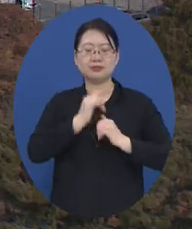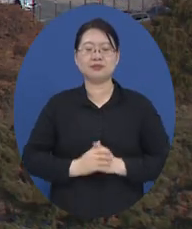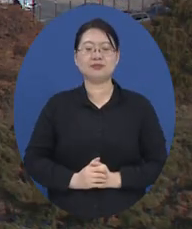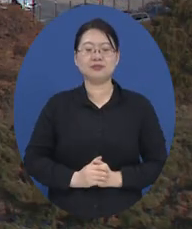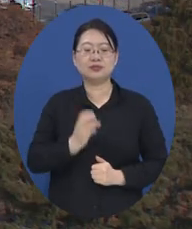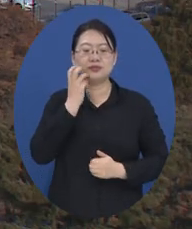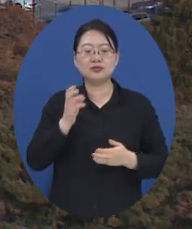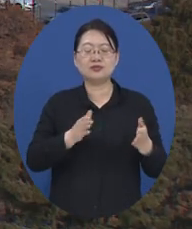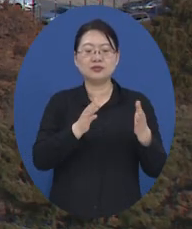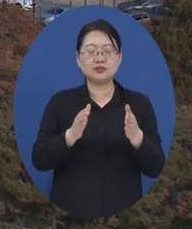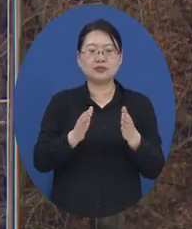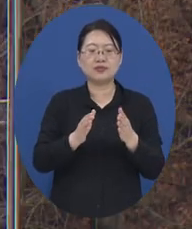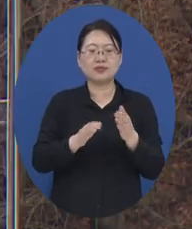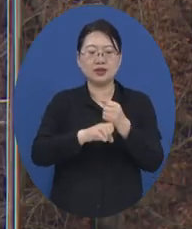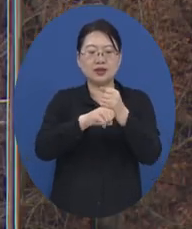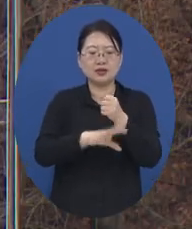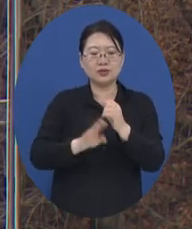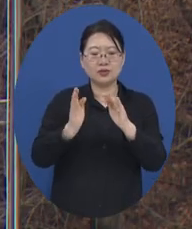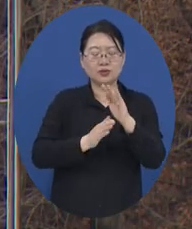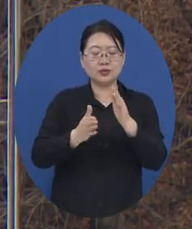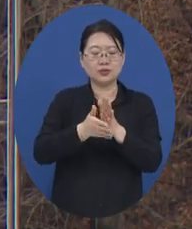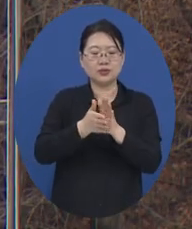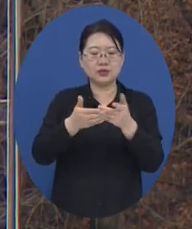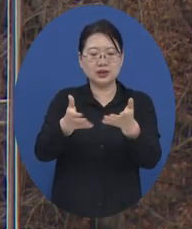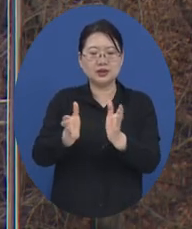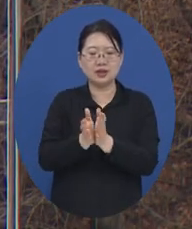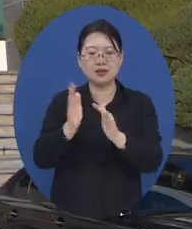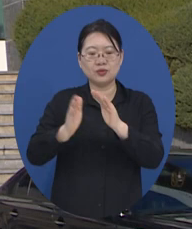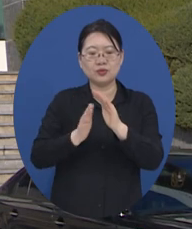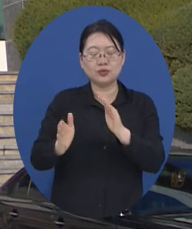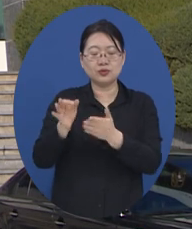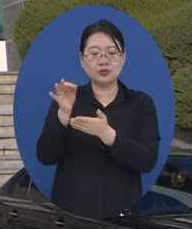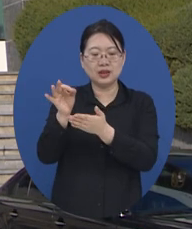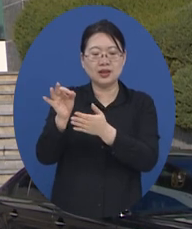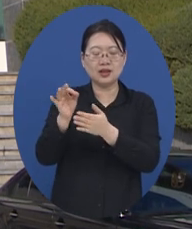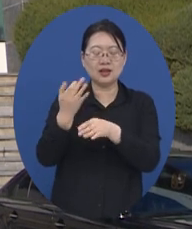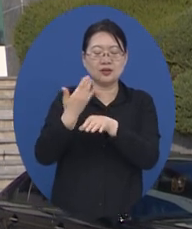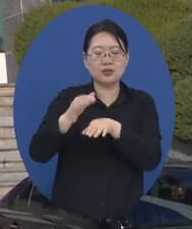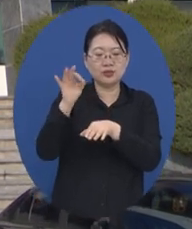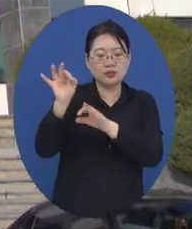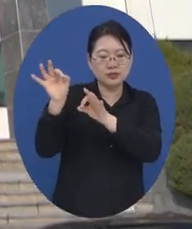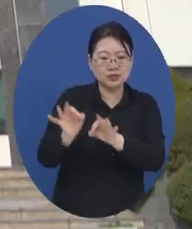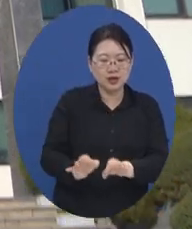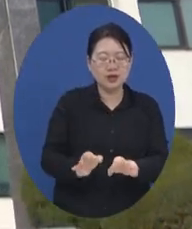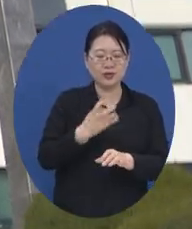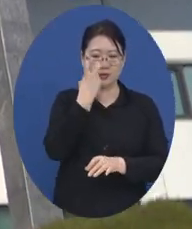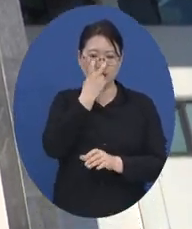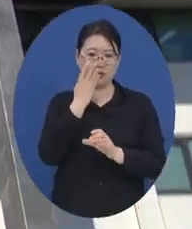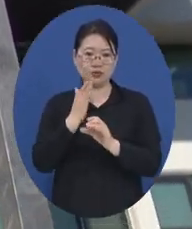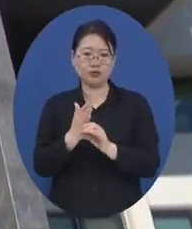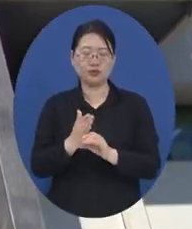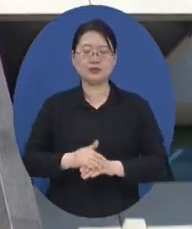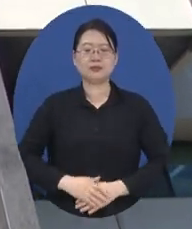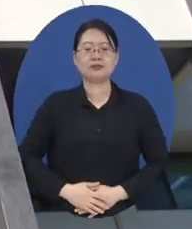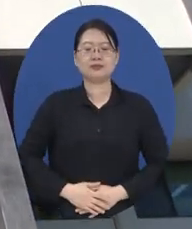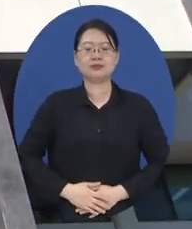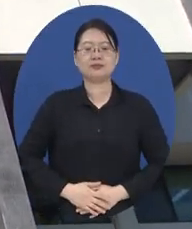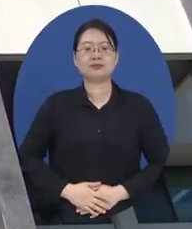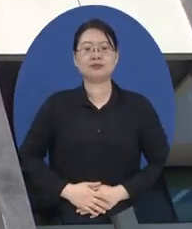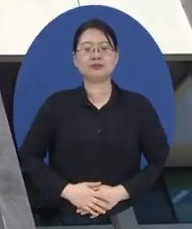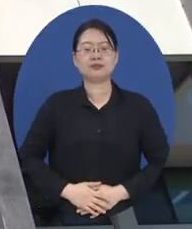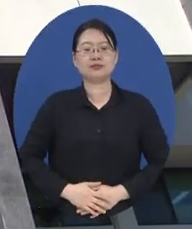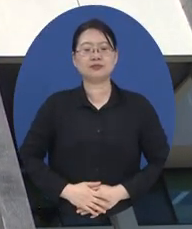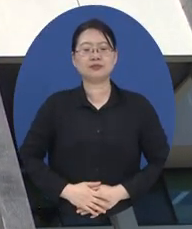경기도는 산하 공공기관이 나두 공유 자산 의 임대료 인하 를 검토 중입니다 경기 줄 tv 김태 입니다